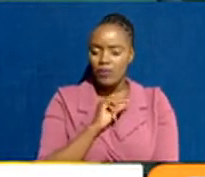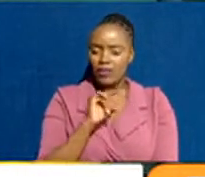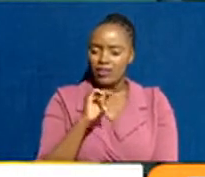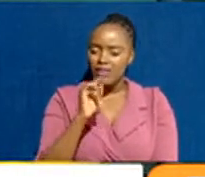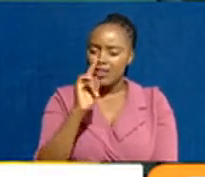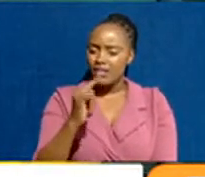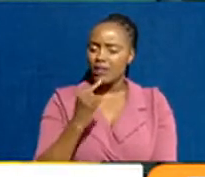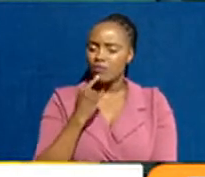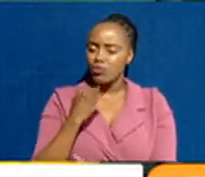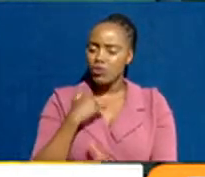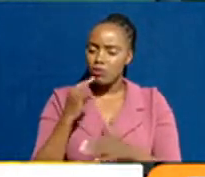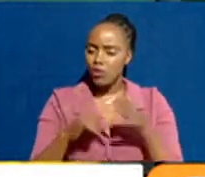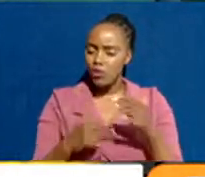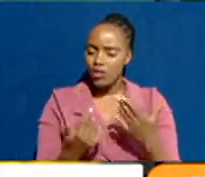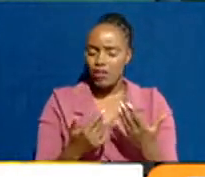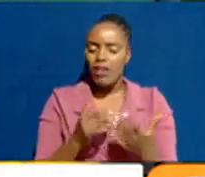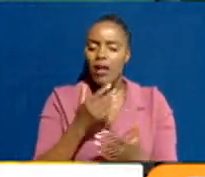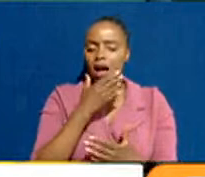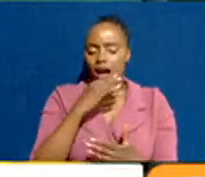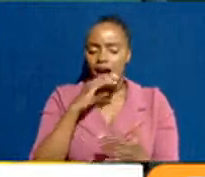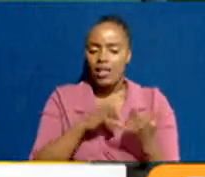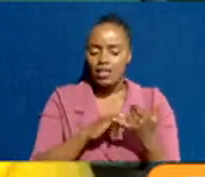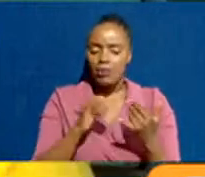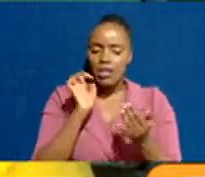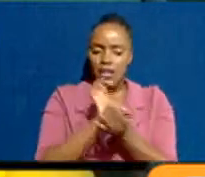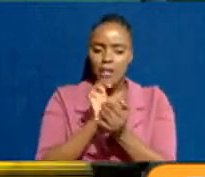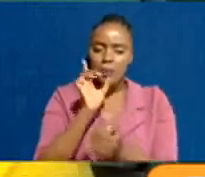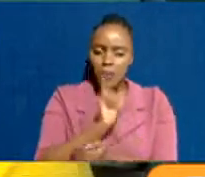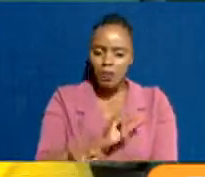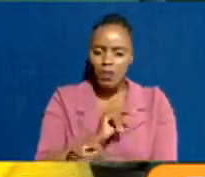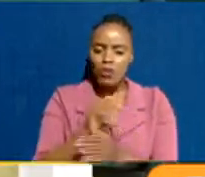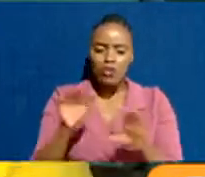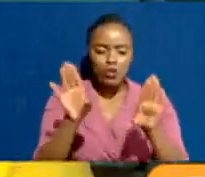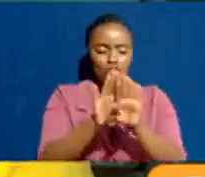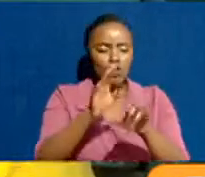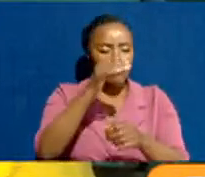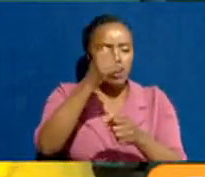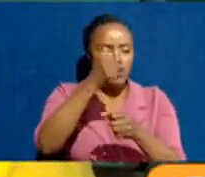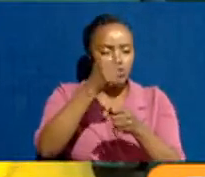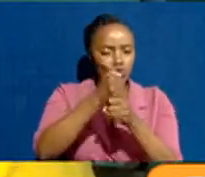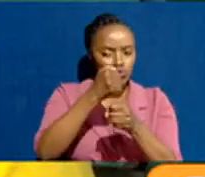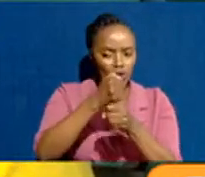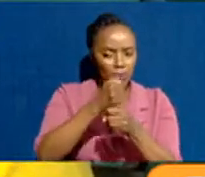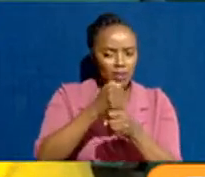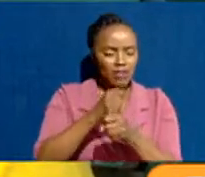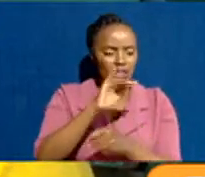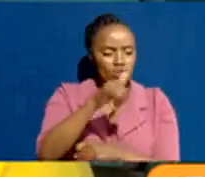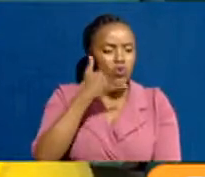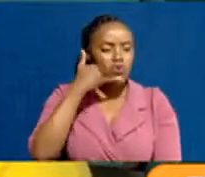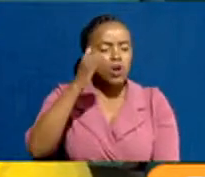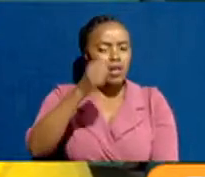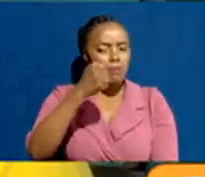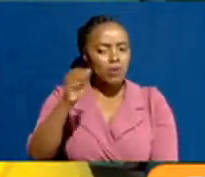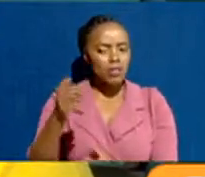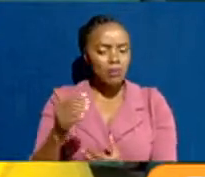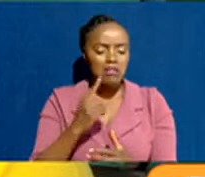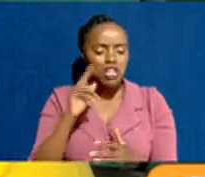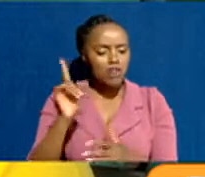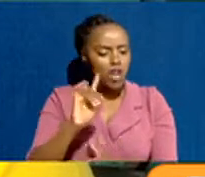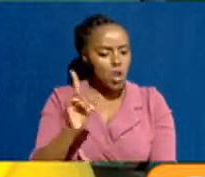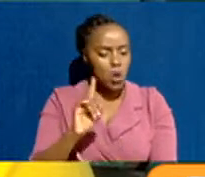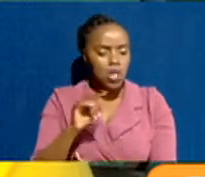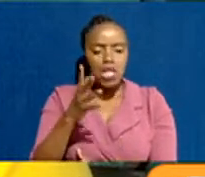akakuja akaniambia mzee wamesikwa, nikuja nifuge kazi. Nikamuuliza na simu, kwani ya Yesu nipigie simu.